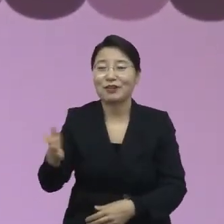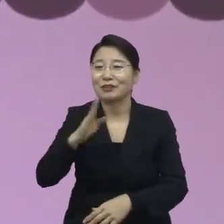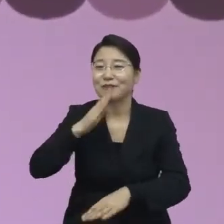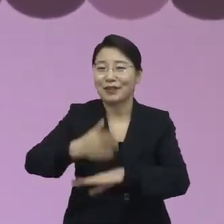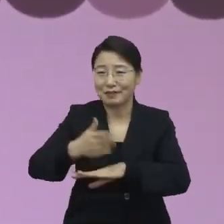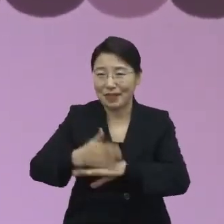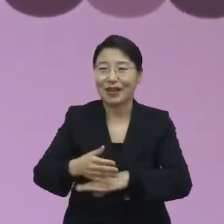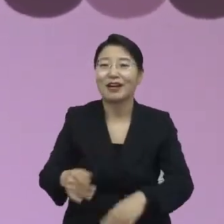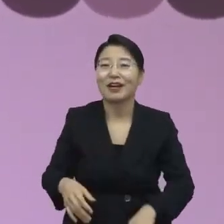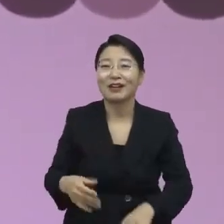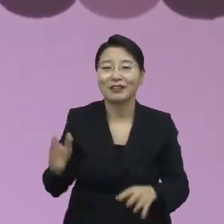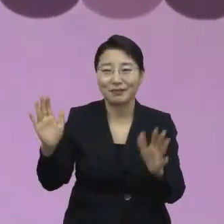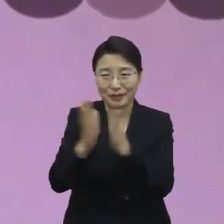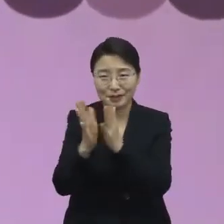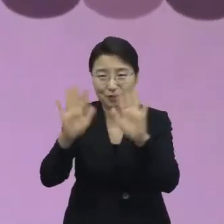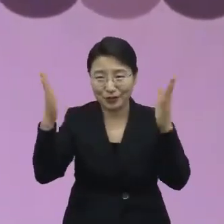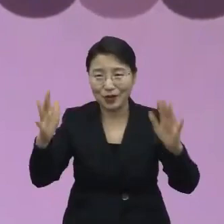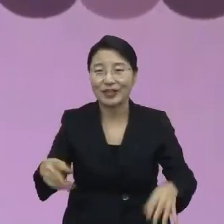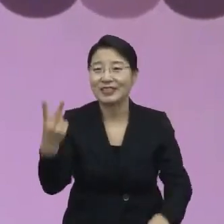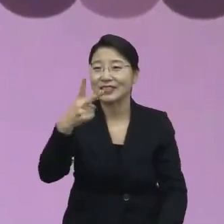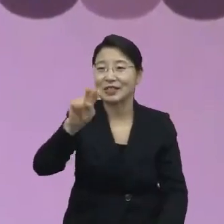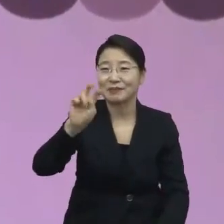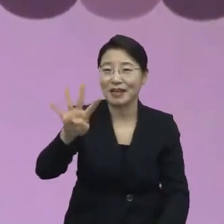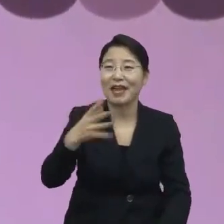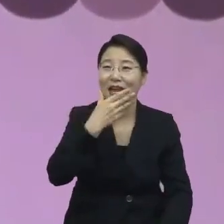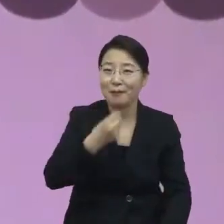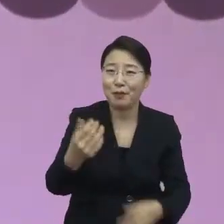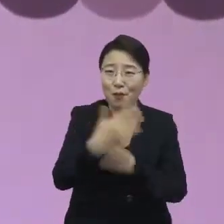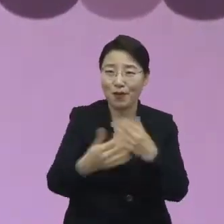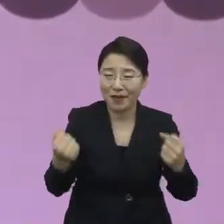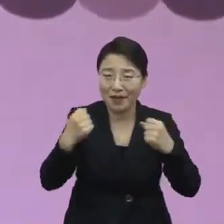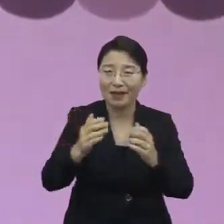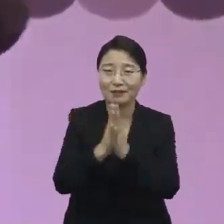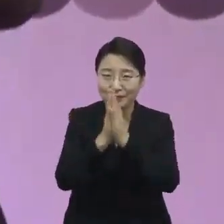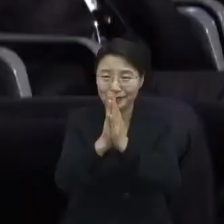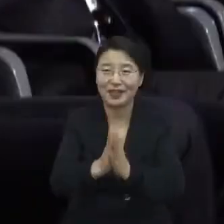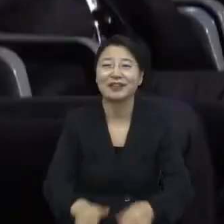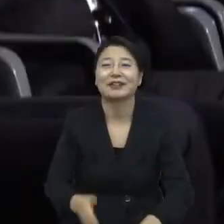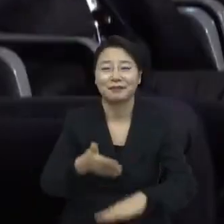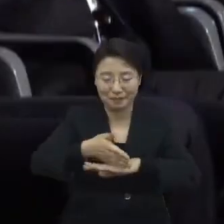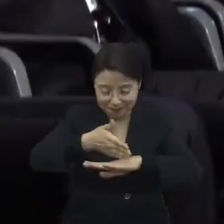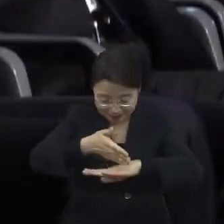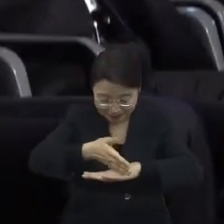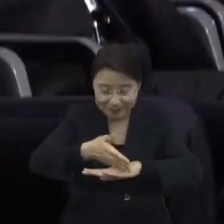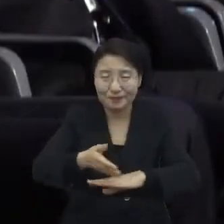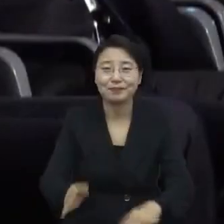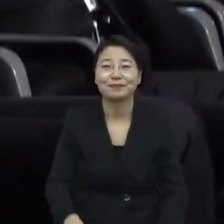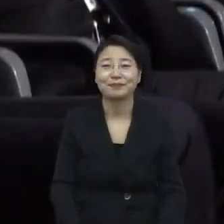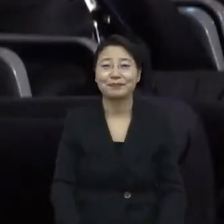분들 2024년 행복과 건강한 한 해 되십시오. 감사합니다.